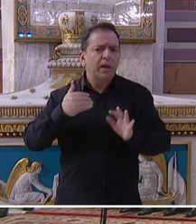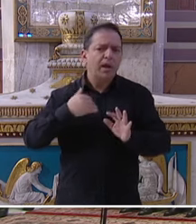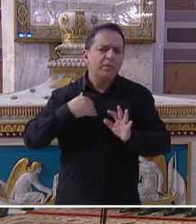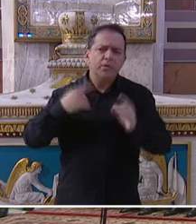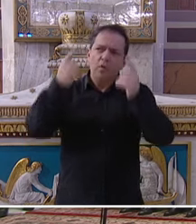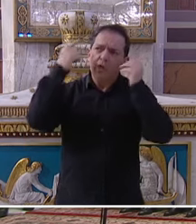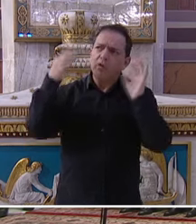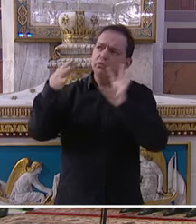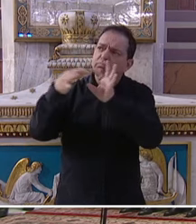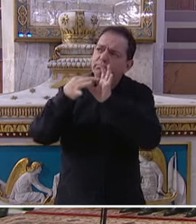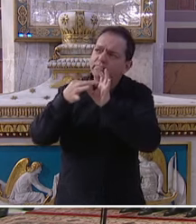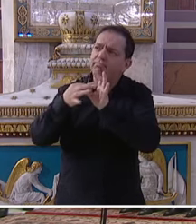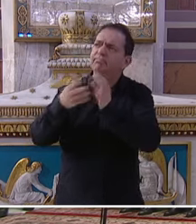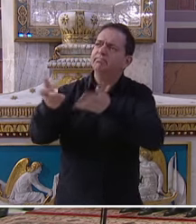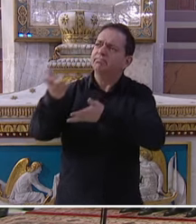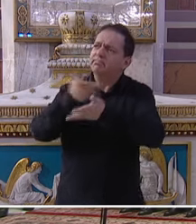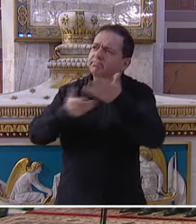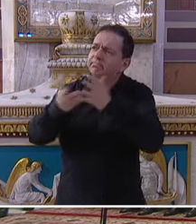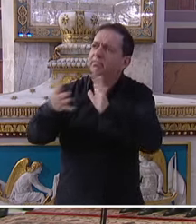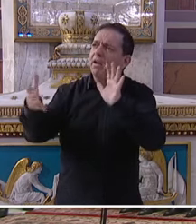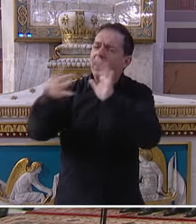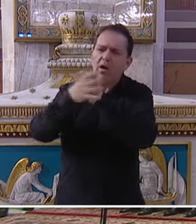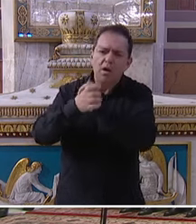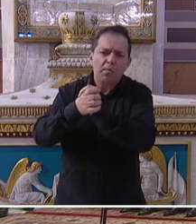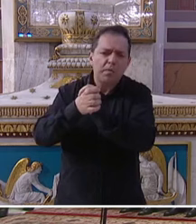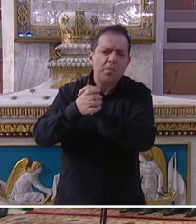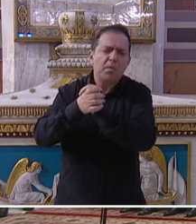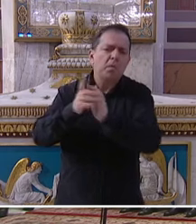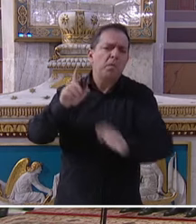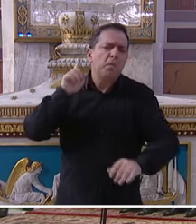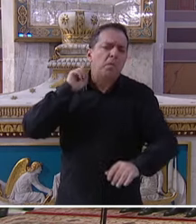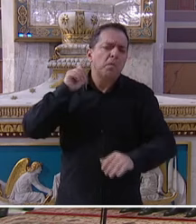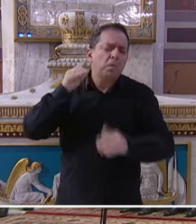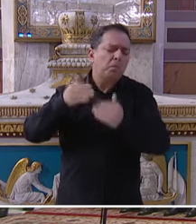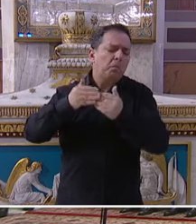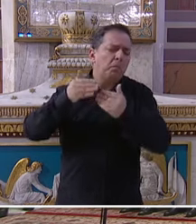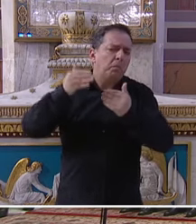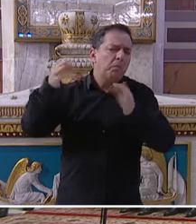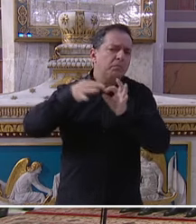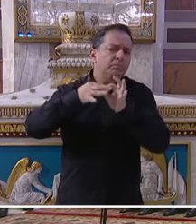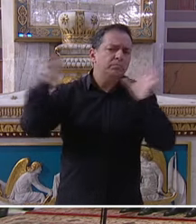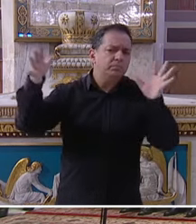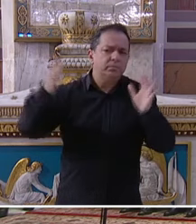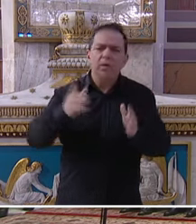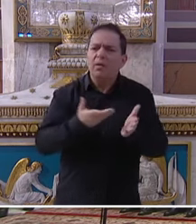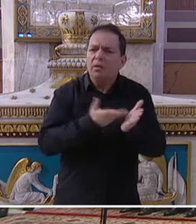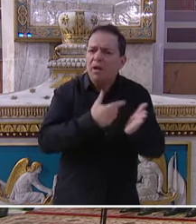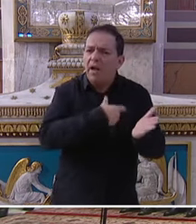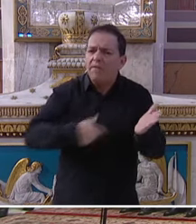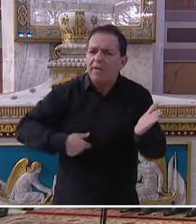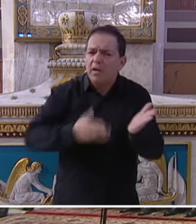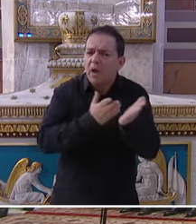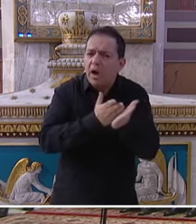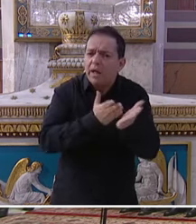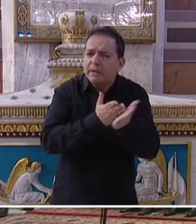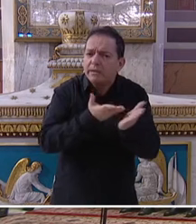μας, την κοινωνία με τον Θεό και την καλλιέργεια των ευαγγελικών αρετών με πρώτη